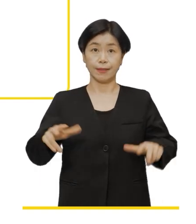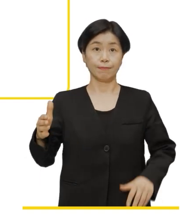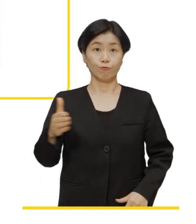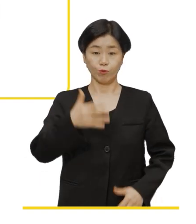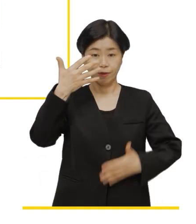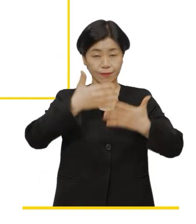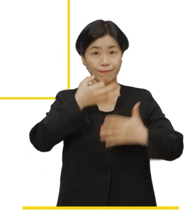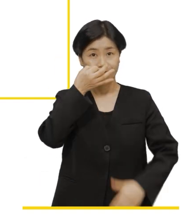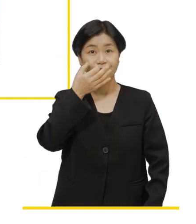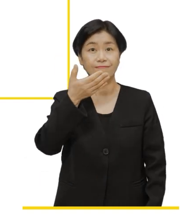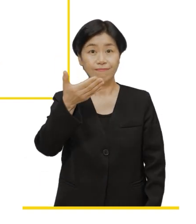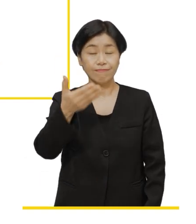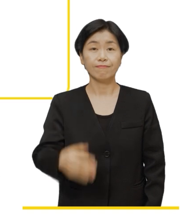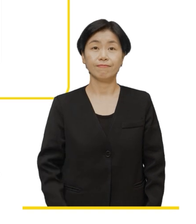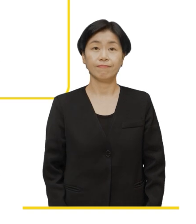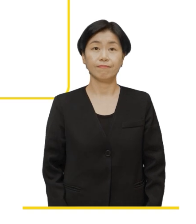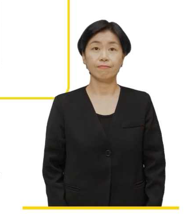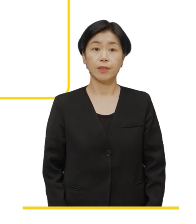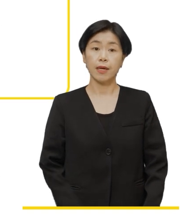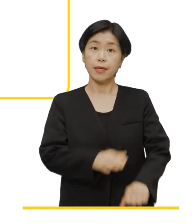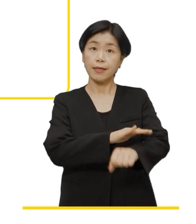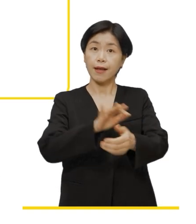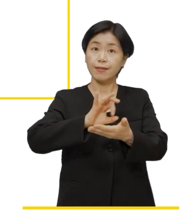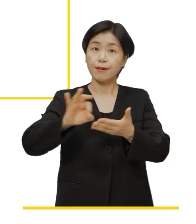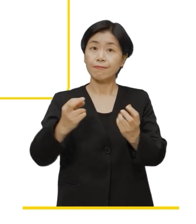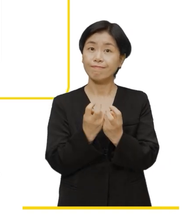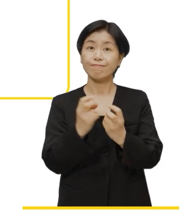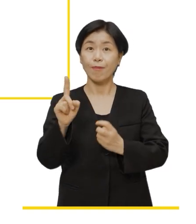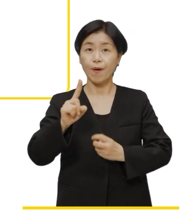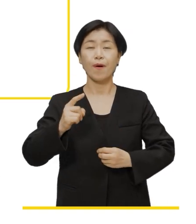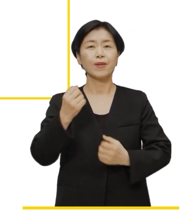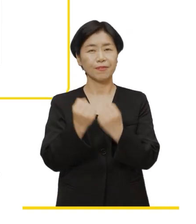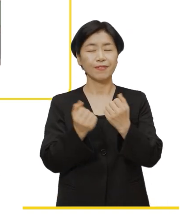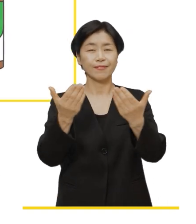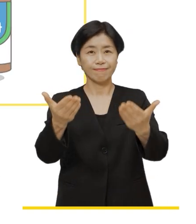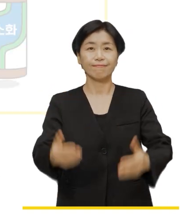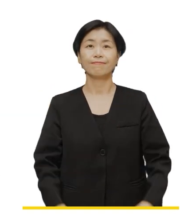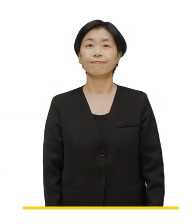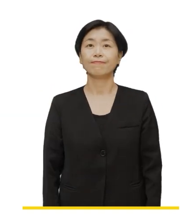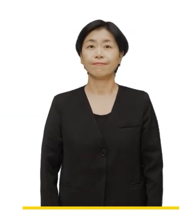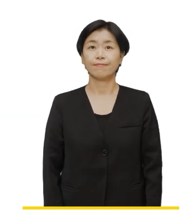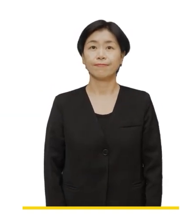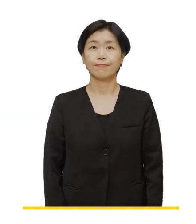지금부터 영상을 보면서 올바른 의약품 사용 방법을 알아보도록 해요.